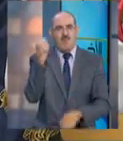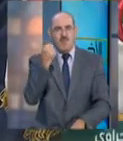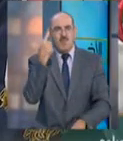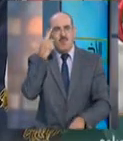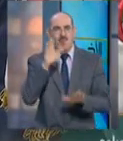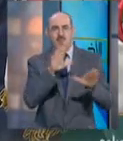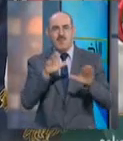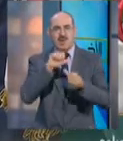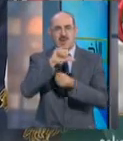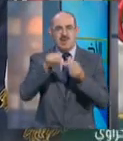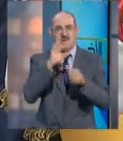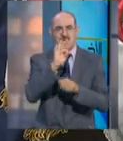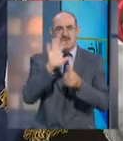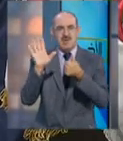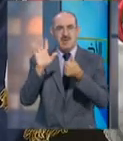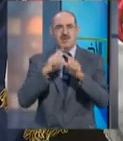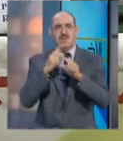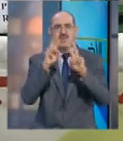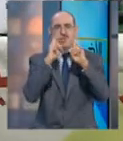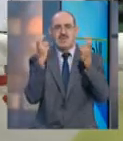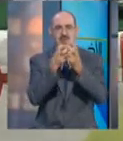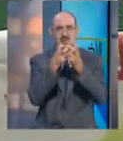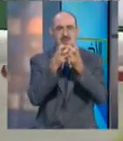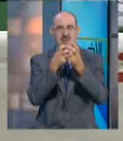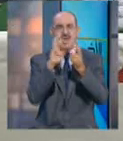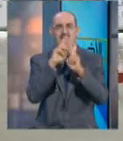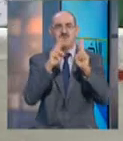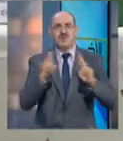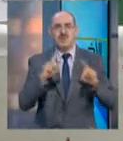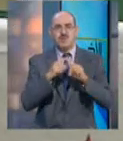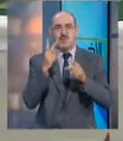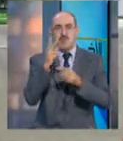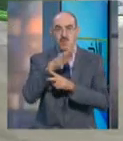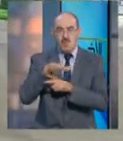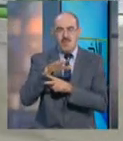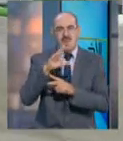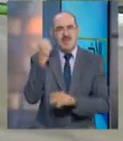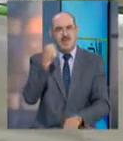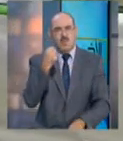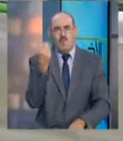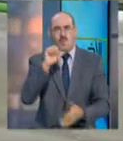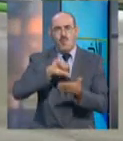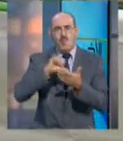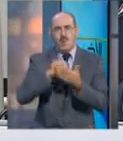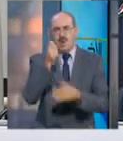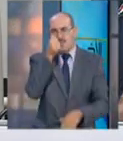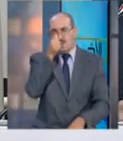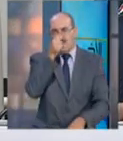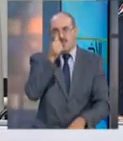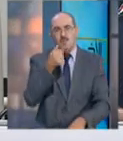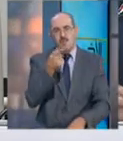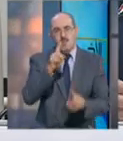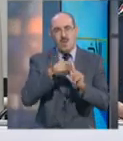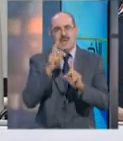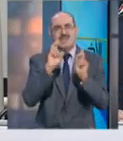للطبعة 46 للندوة الدولية للجان الشعب الصحراوي في برلين ديسمبر